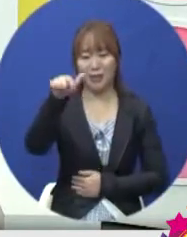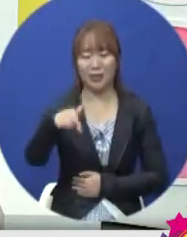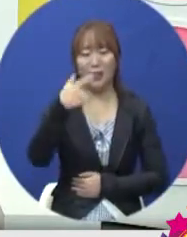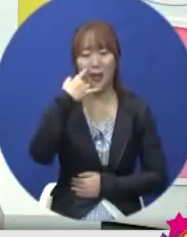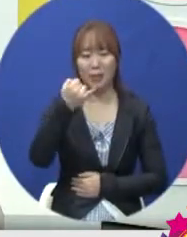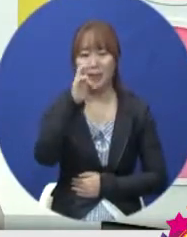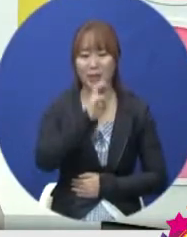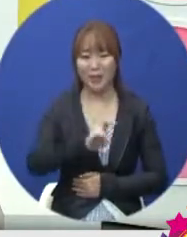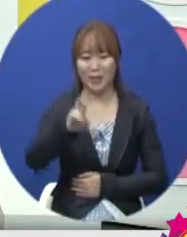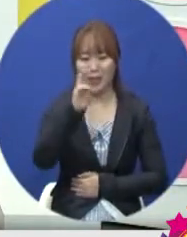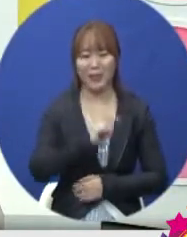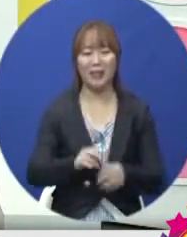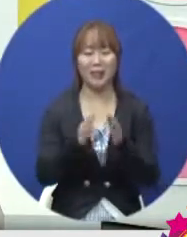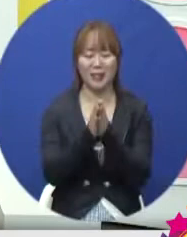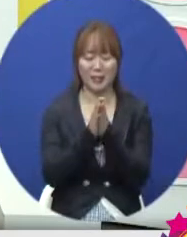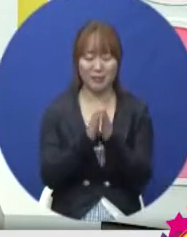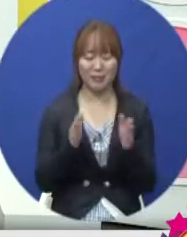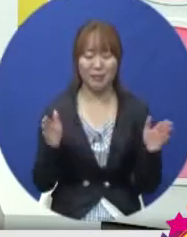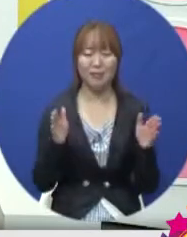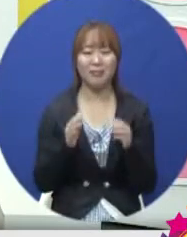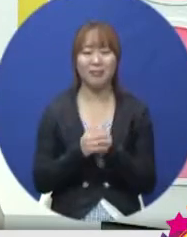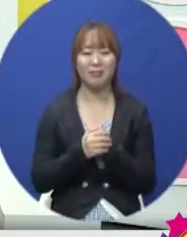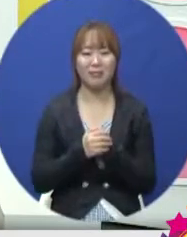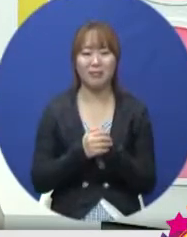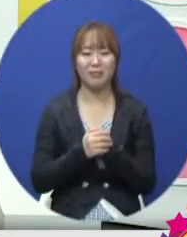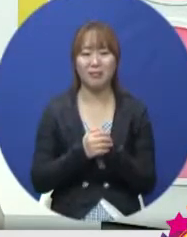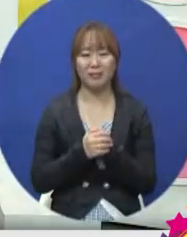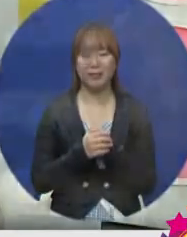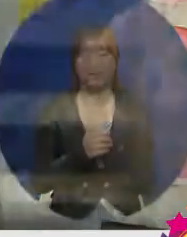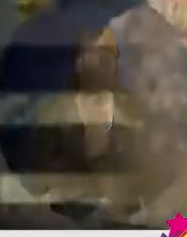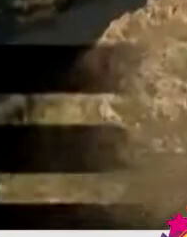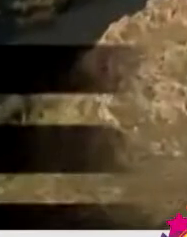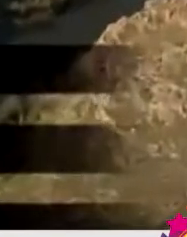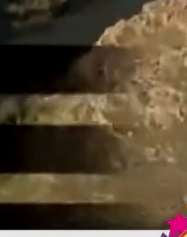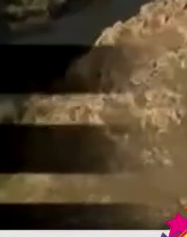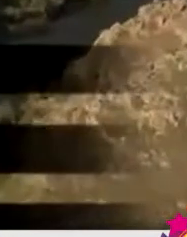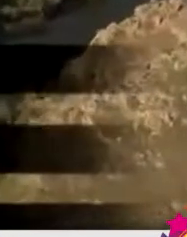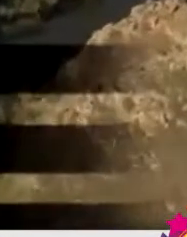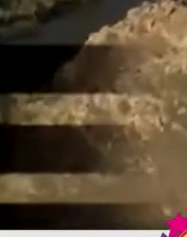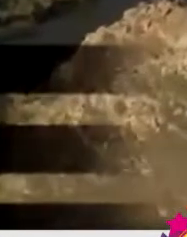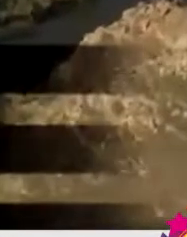어머님께서 부르십니다. 네? 바다가 육지라면.